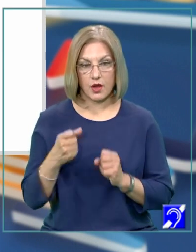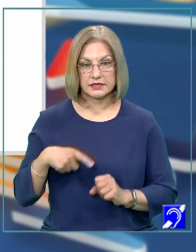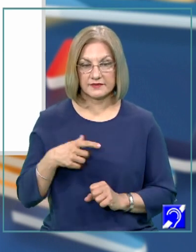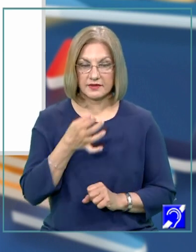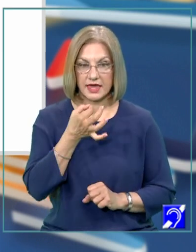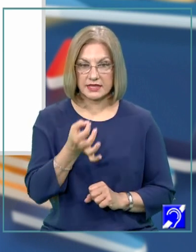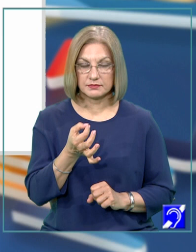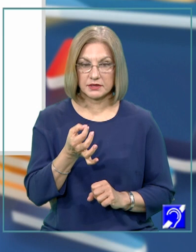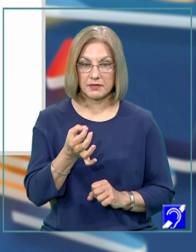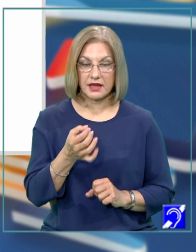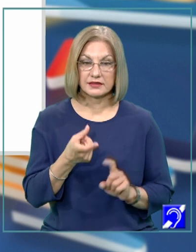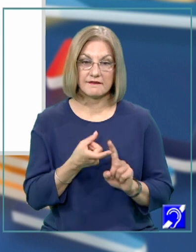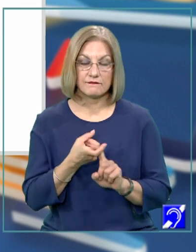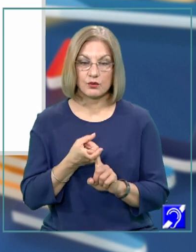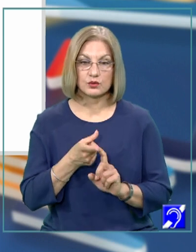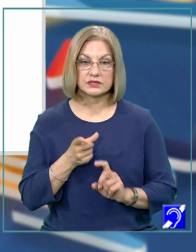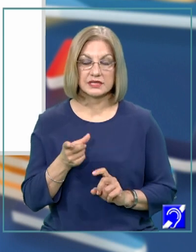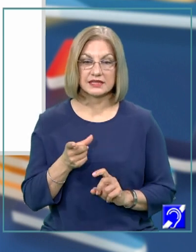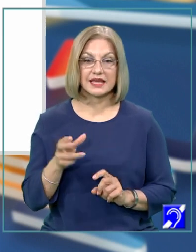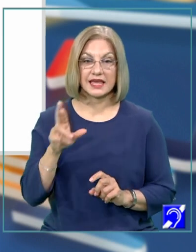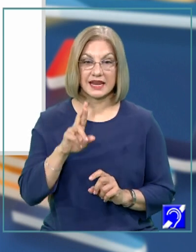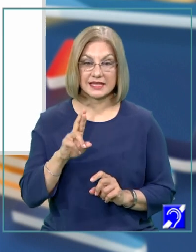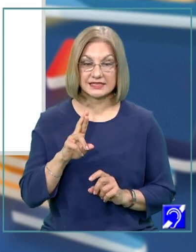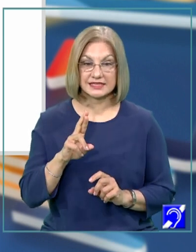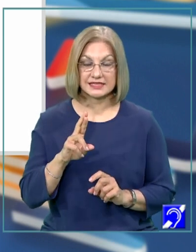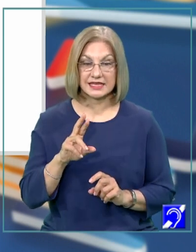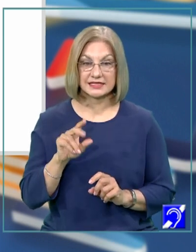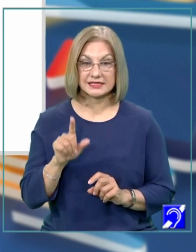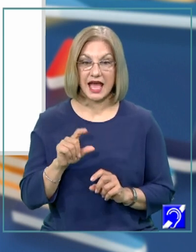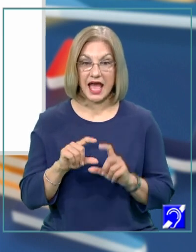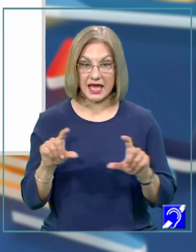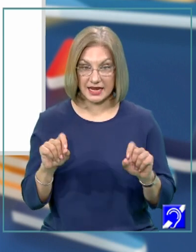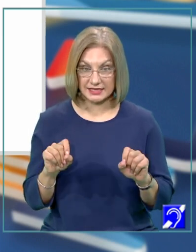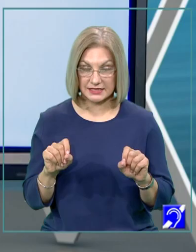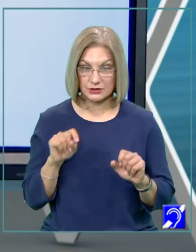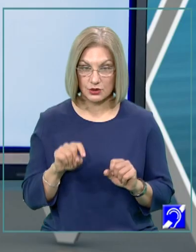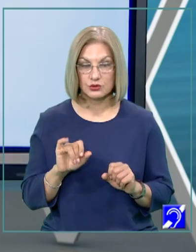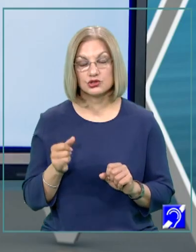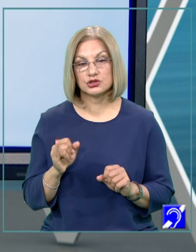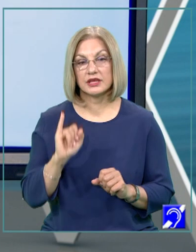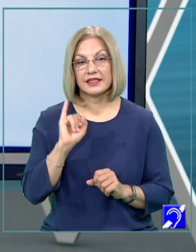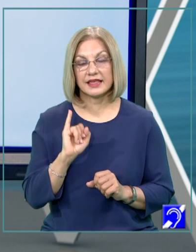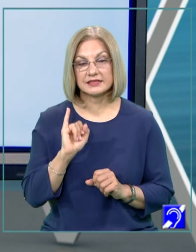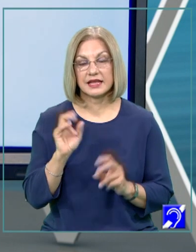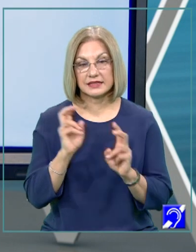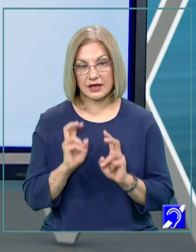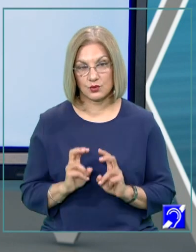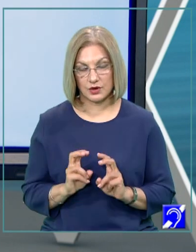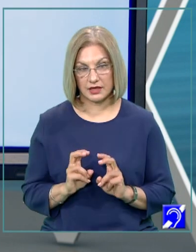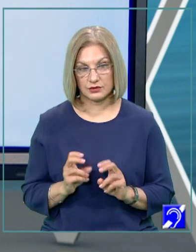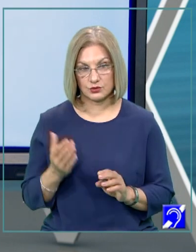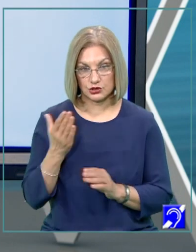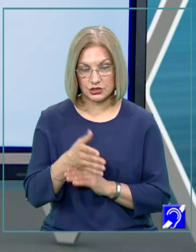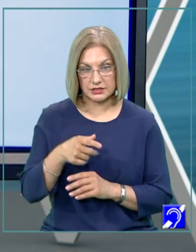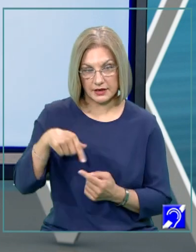exprimată în funcție de rezistența r a rezistorului și de intensitatea curentului ce străbate